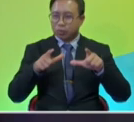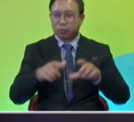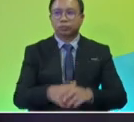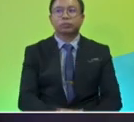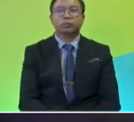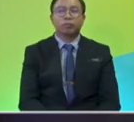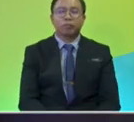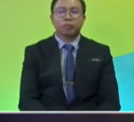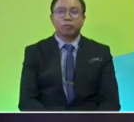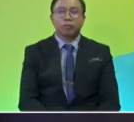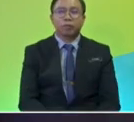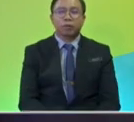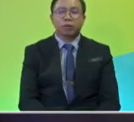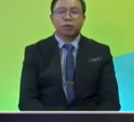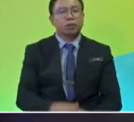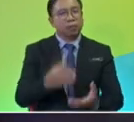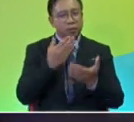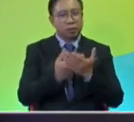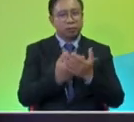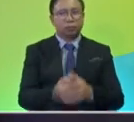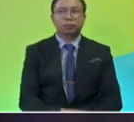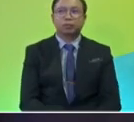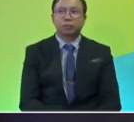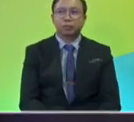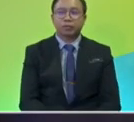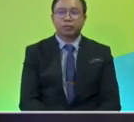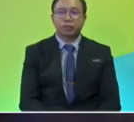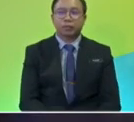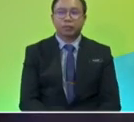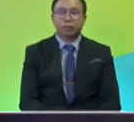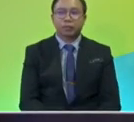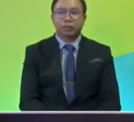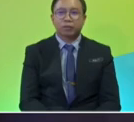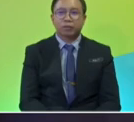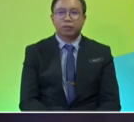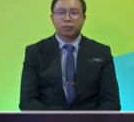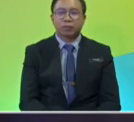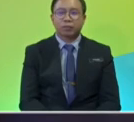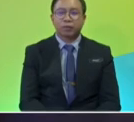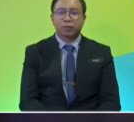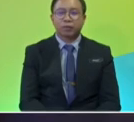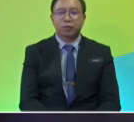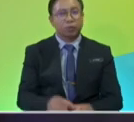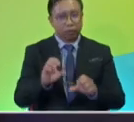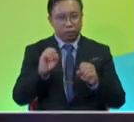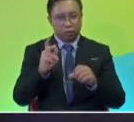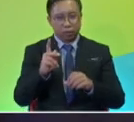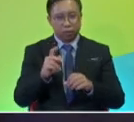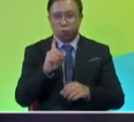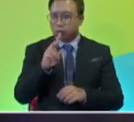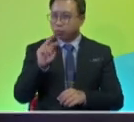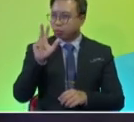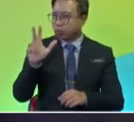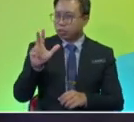pun boleh Oke Baik alr okey okey tinggal lapan e tadi tinggal okey anak ayam Jom one